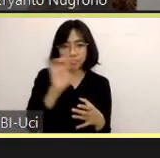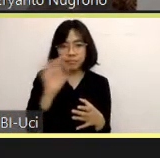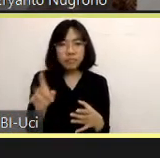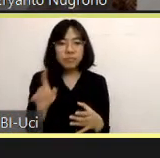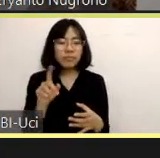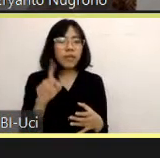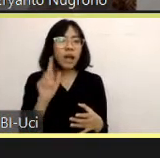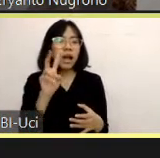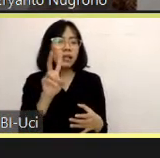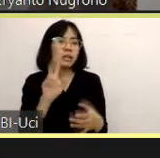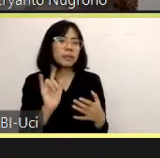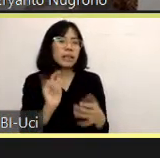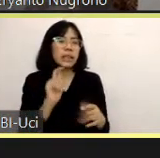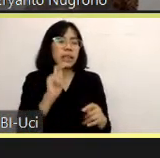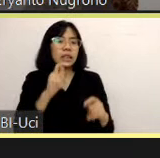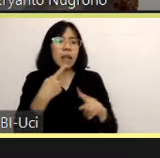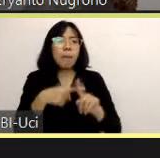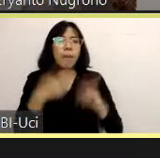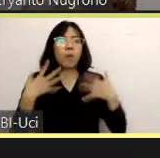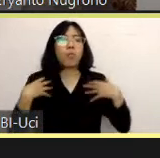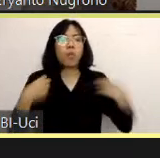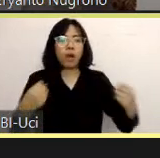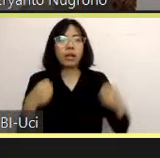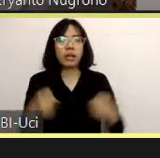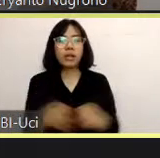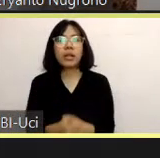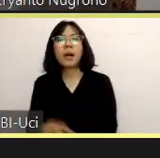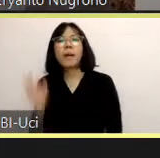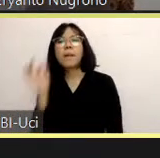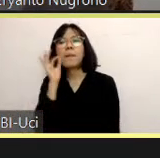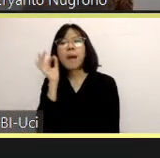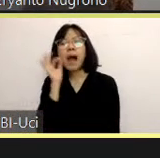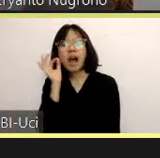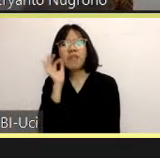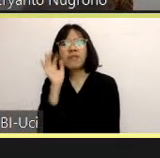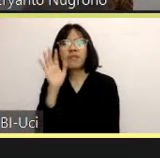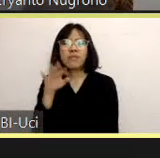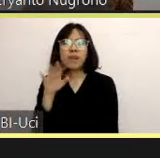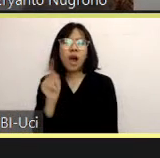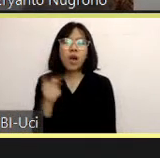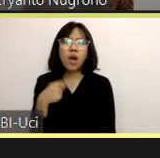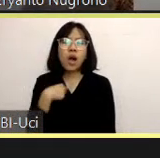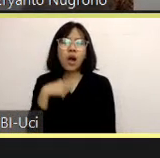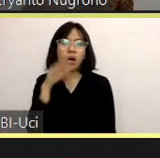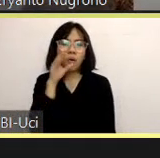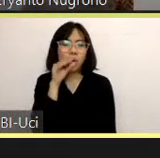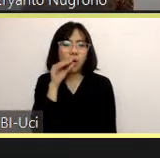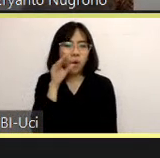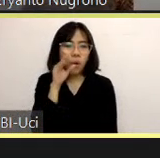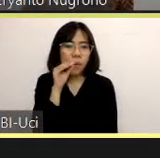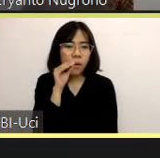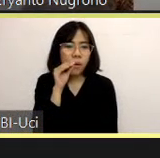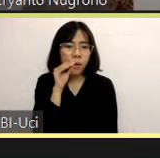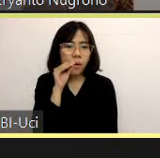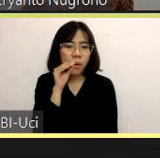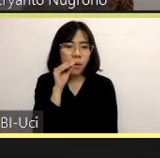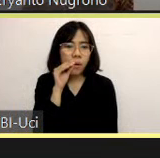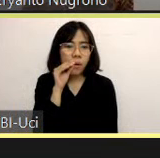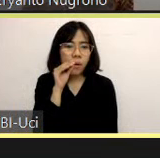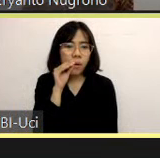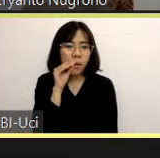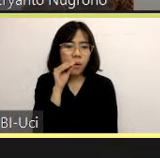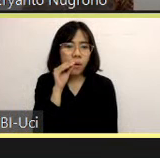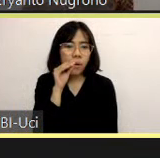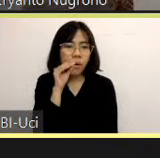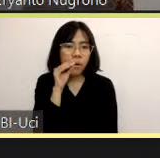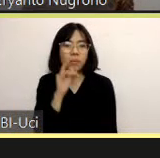Dan kalau, maaf ya, kalau kita menyebutkan istilah yang sering digunakan dalam konteks